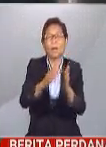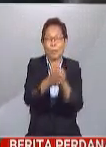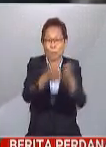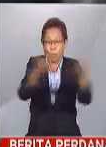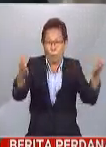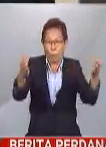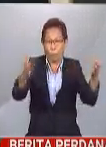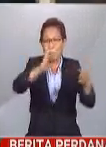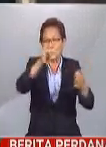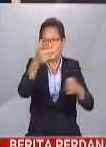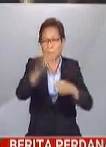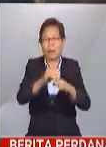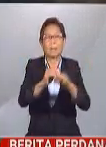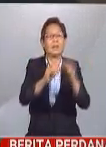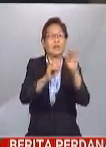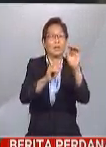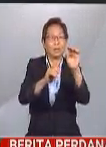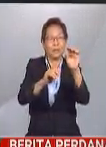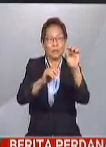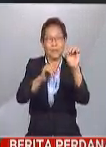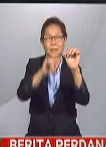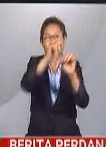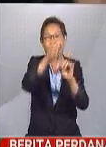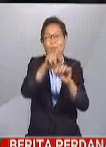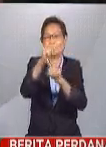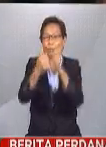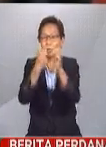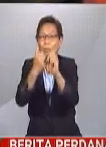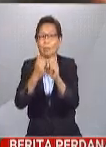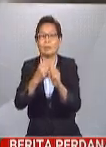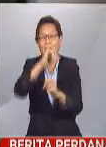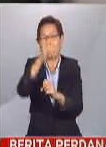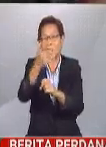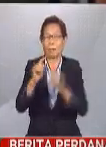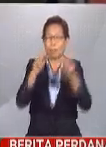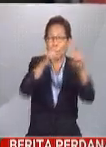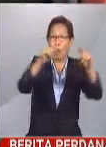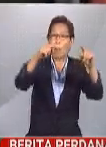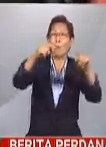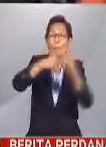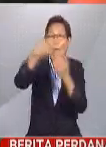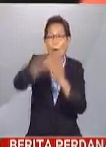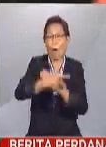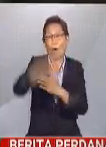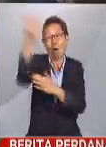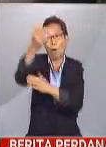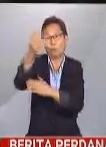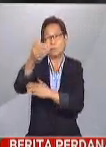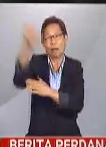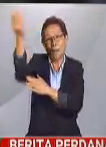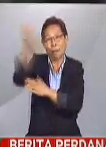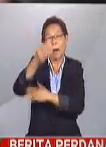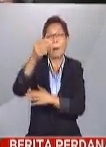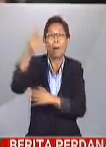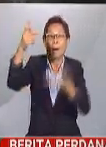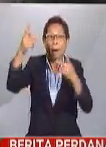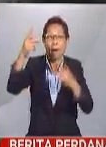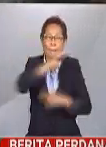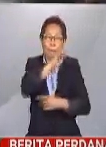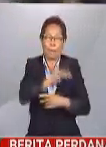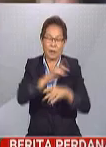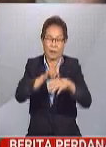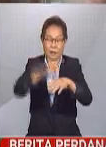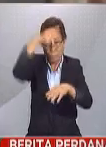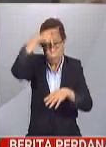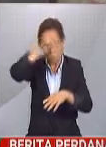bertarikh Februari 2010 itu menyatakan Datuk Seri Jamil menghadiri satu program ucapan amanat menteri di Putrajaya pada